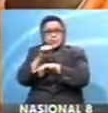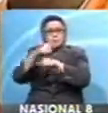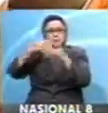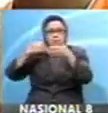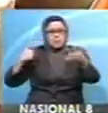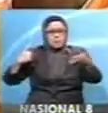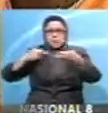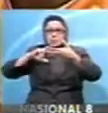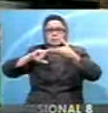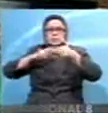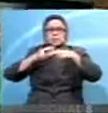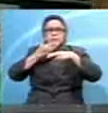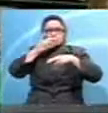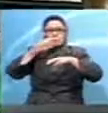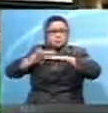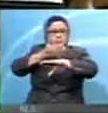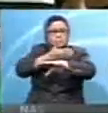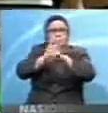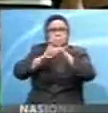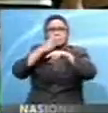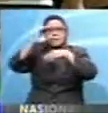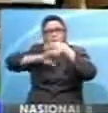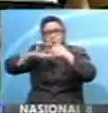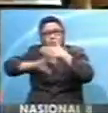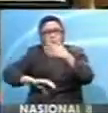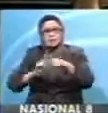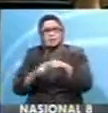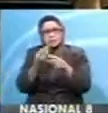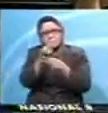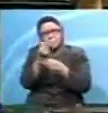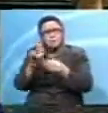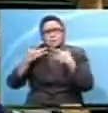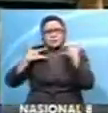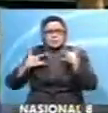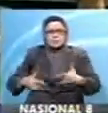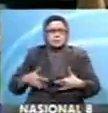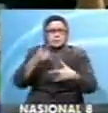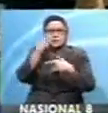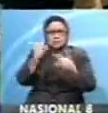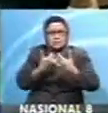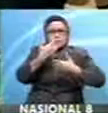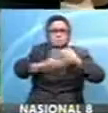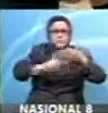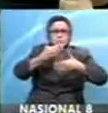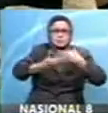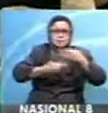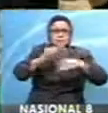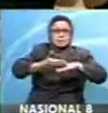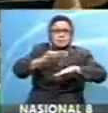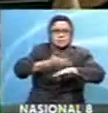pulih dari kecelakaan mobil tua di supirnya masih dengan dikau dari